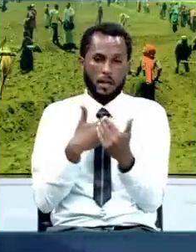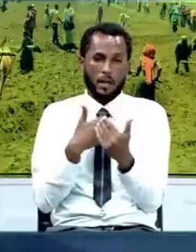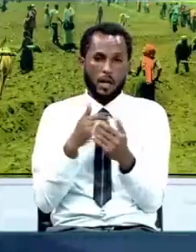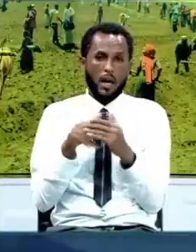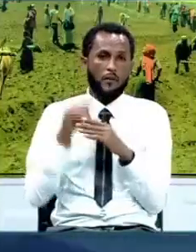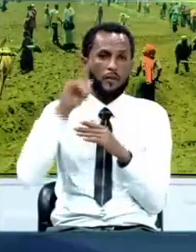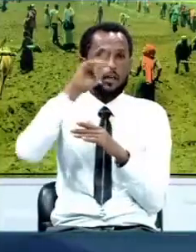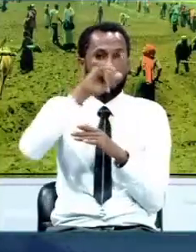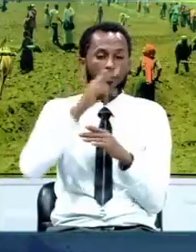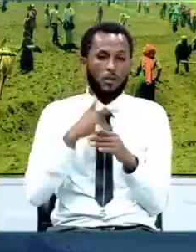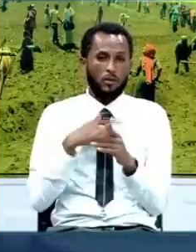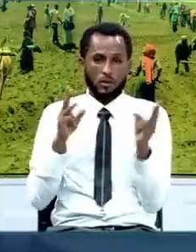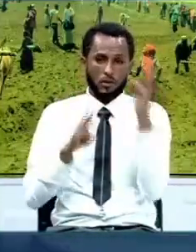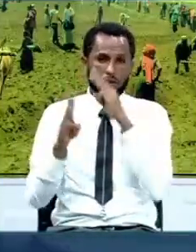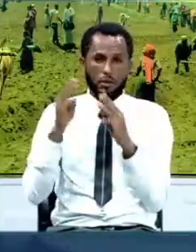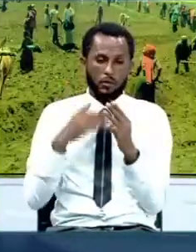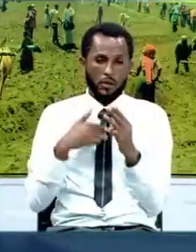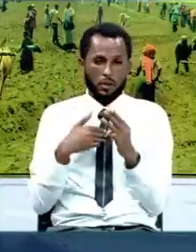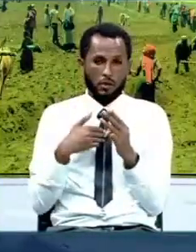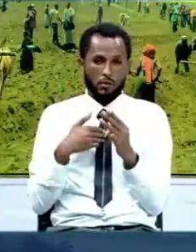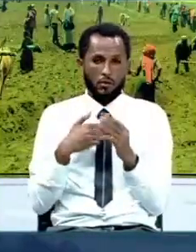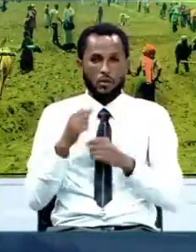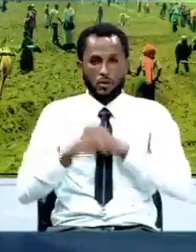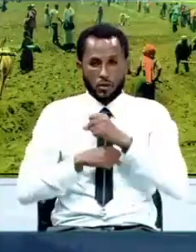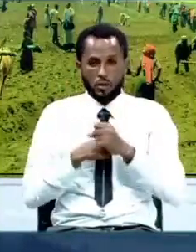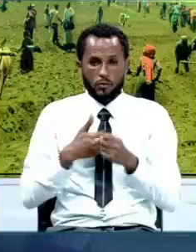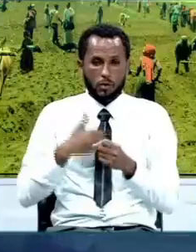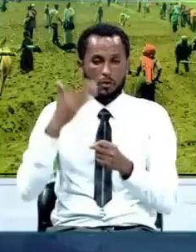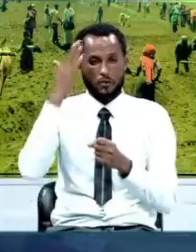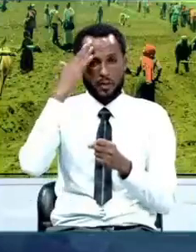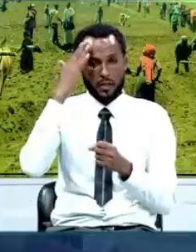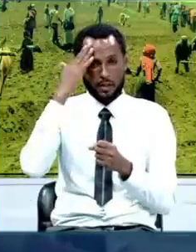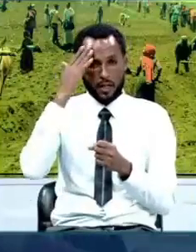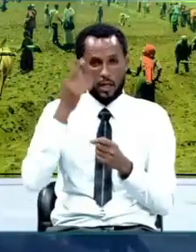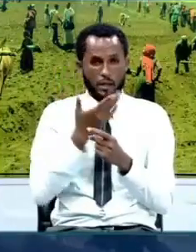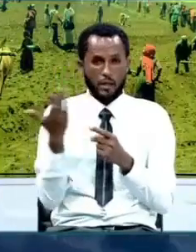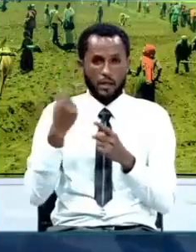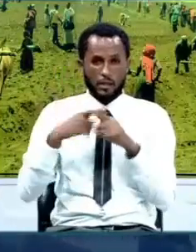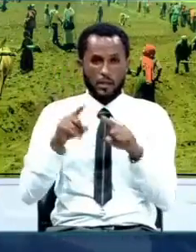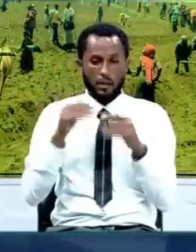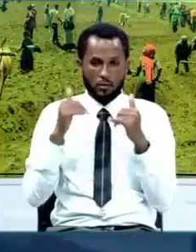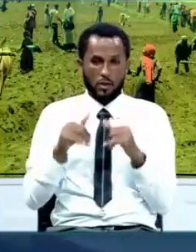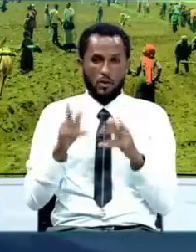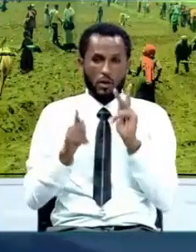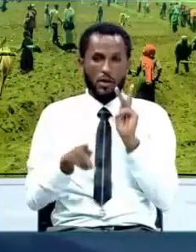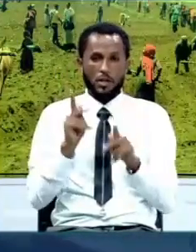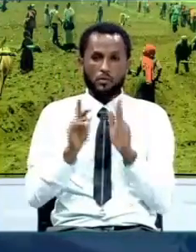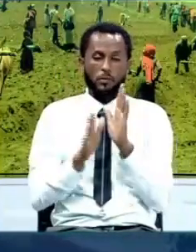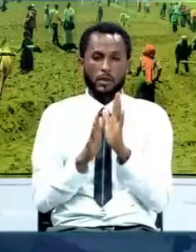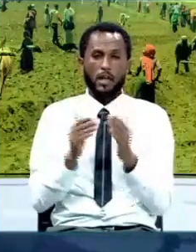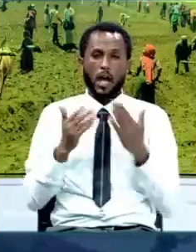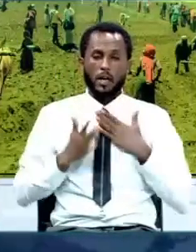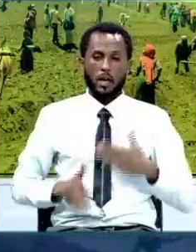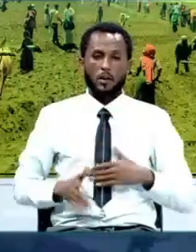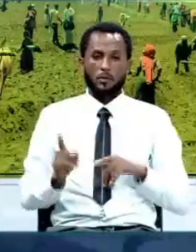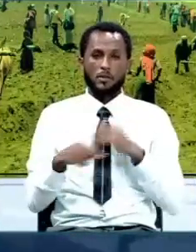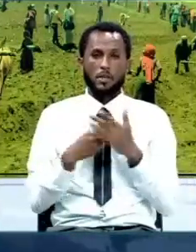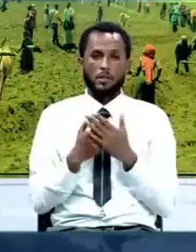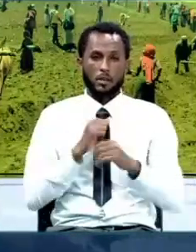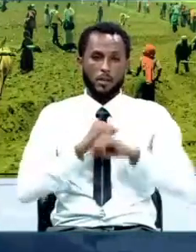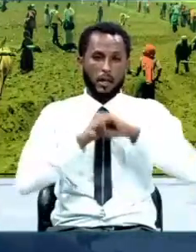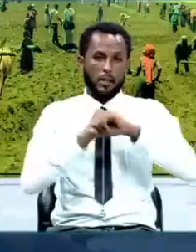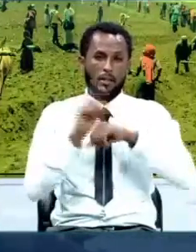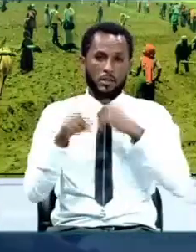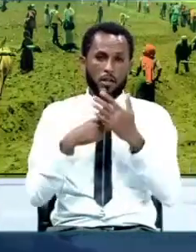ኣሓትና ተፀጊሞም ሃምለ ኣለዉ ተወጣጢሮም ሃምለ ኣለዉ ንፈልጥ ኢና። ነገር ግን ኣብዚ ዘሎ ህዝቦም እውን ኣካል ንሶም ስለዝኾነ ኣካል መኽተ